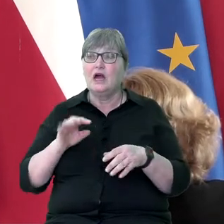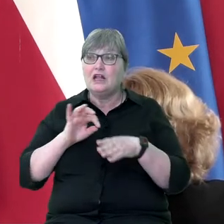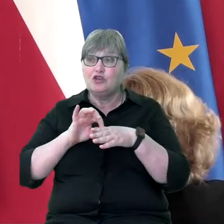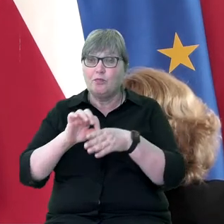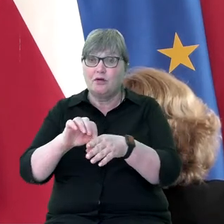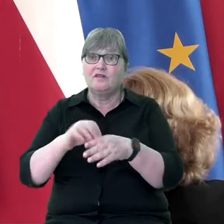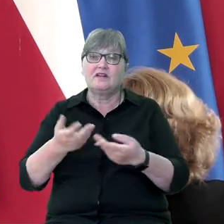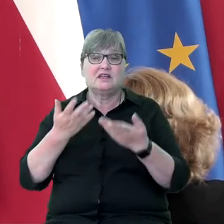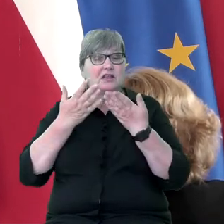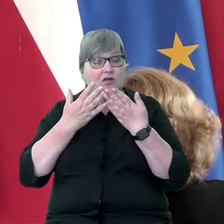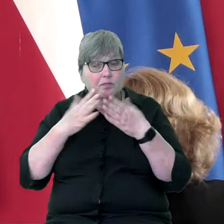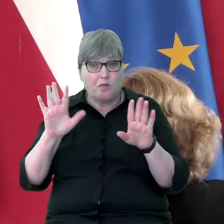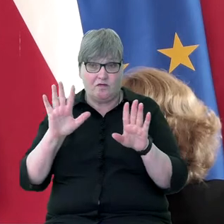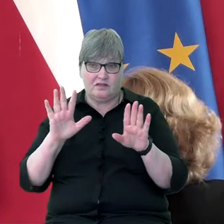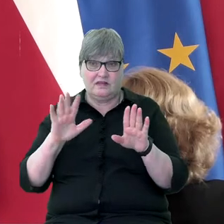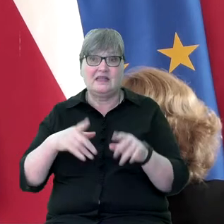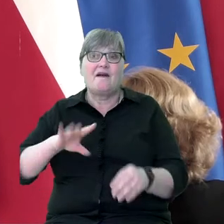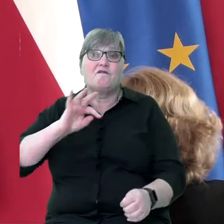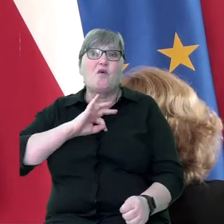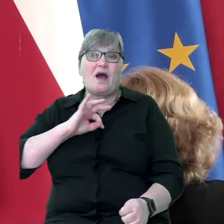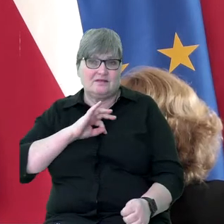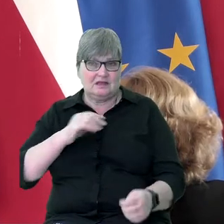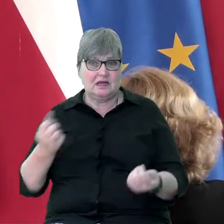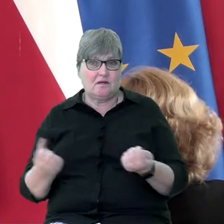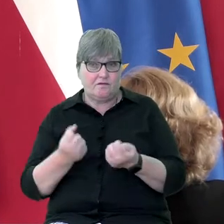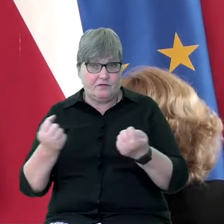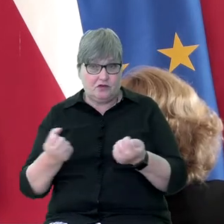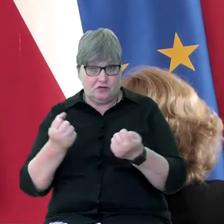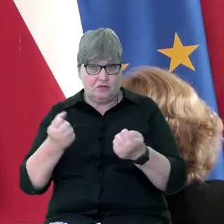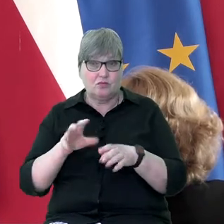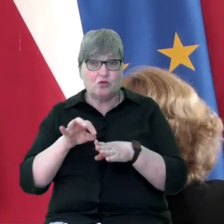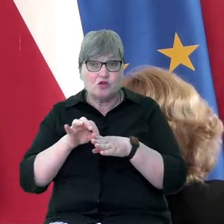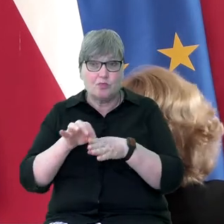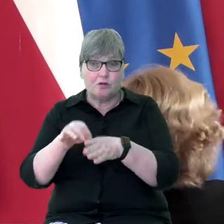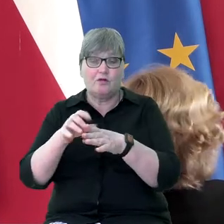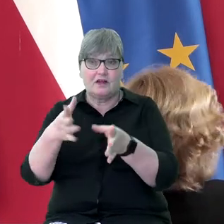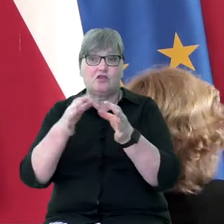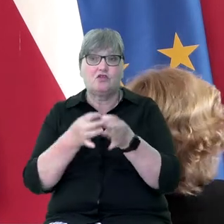drodze własnego wysiłku zbrojnego doprowadzić do uwolnienia